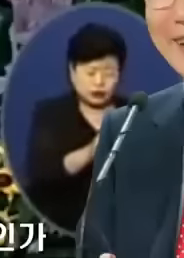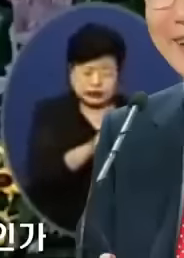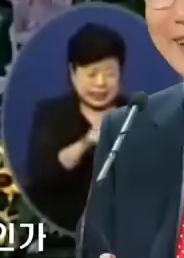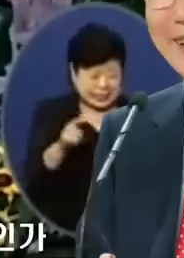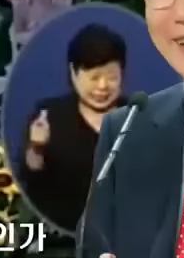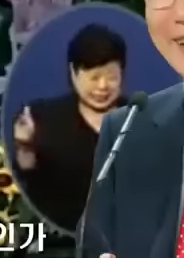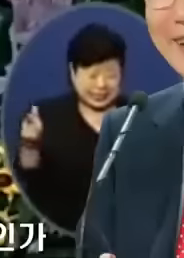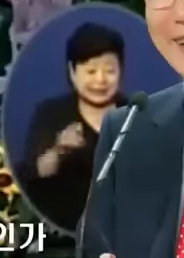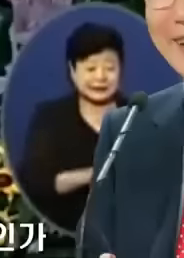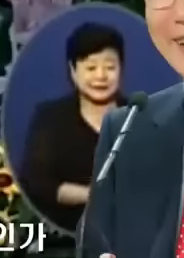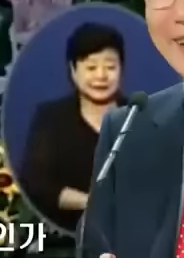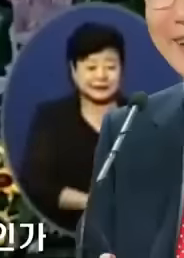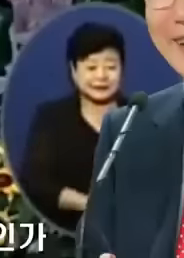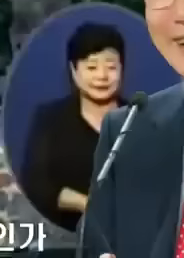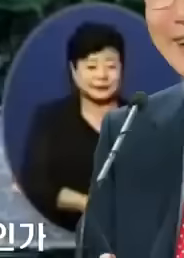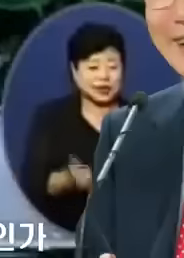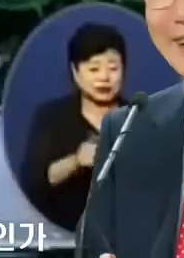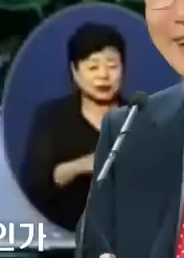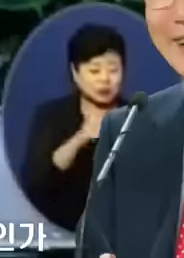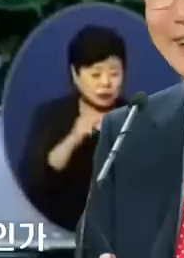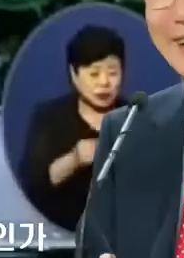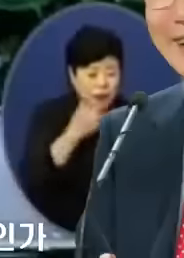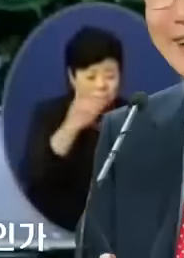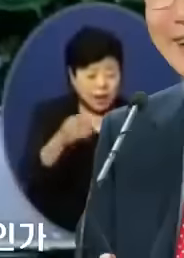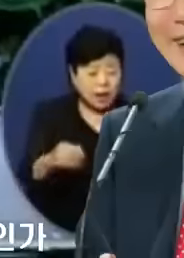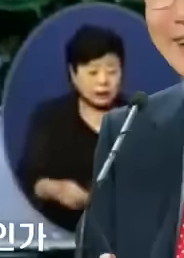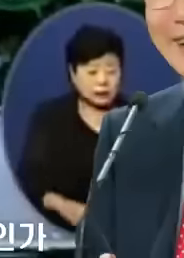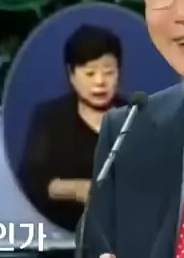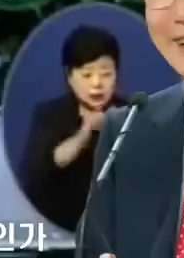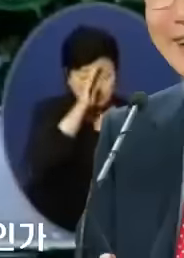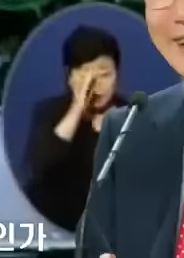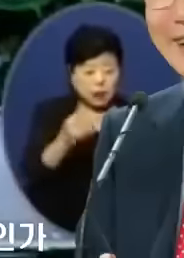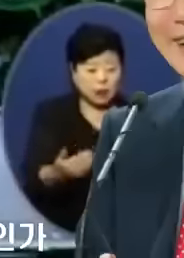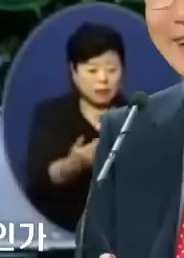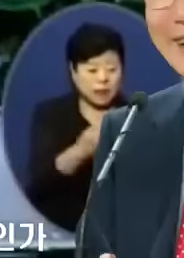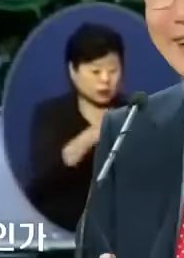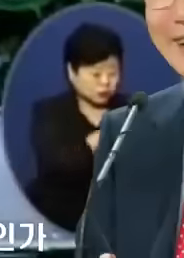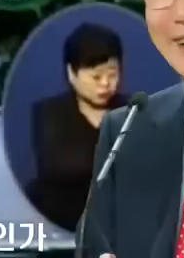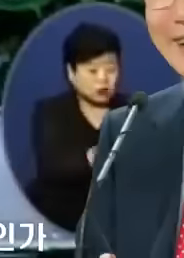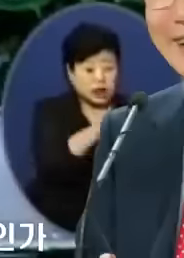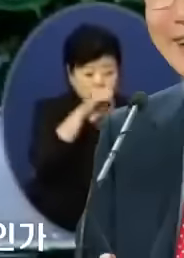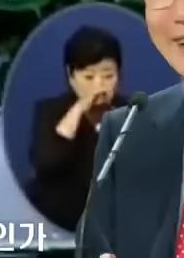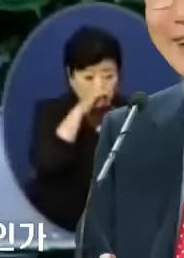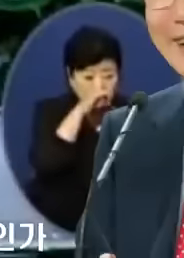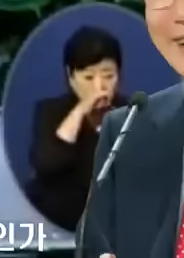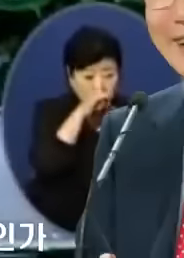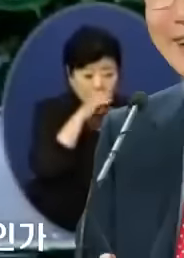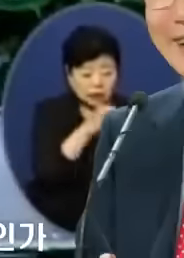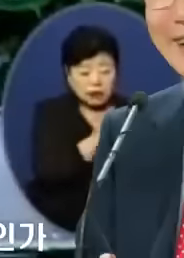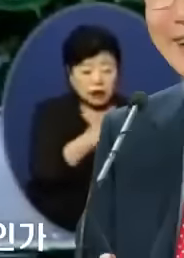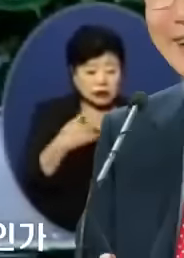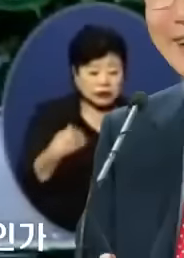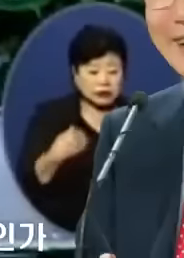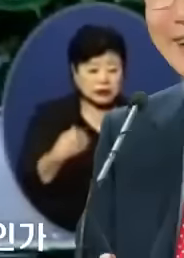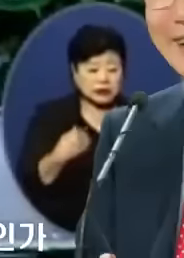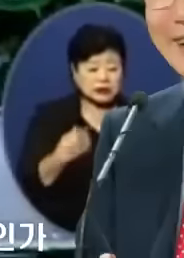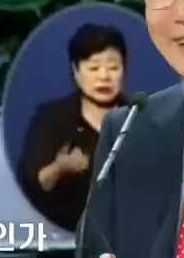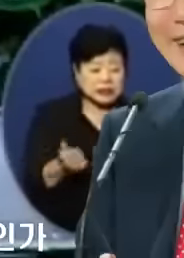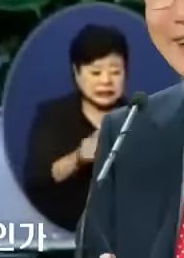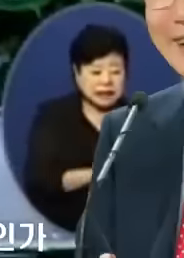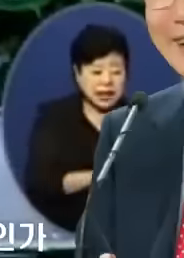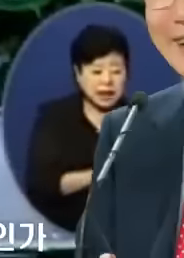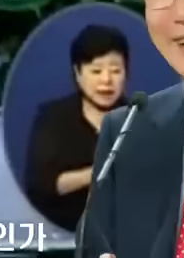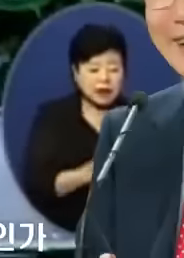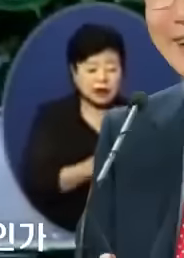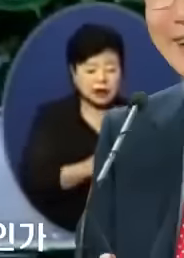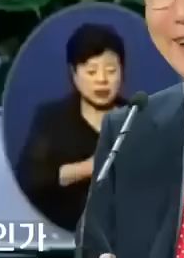죽지 아니하리라. 죽어도 살 수 있는 면역이 되어 있는 것입니다. 그러므로 넉넉히 사망의